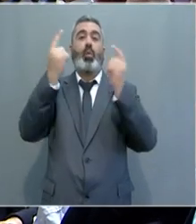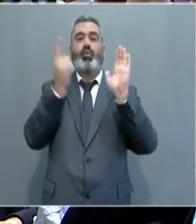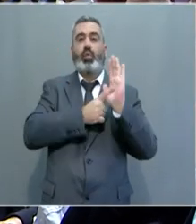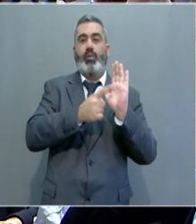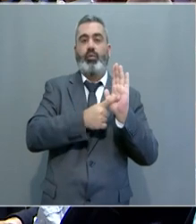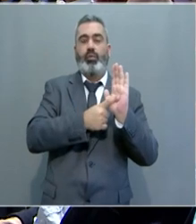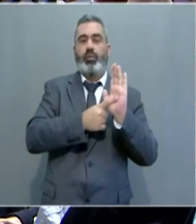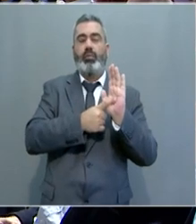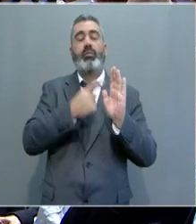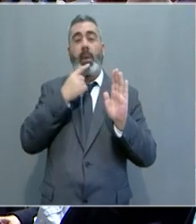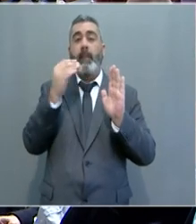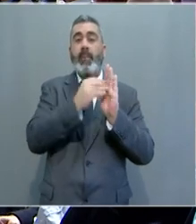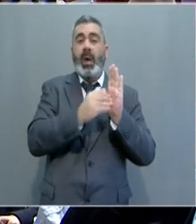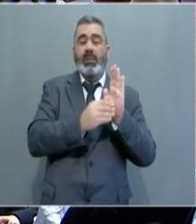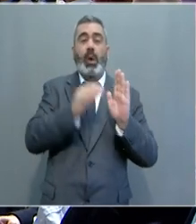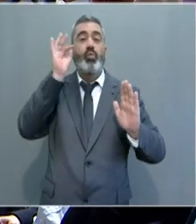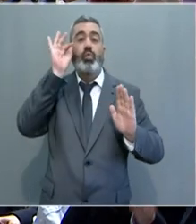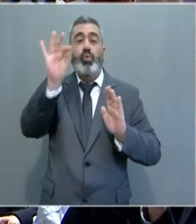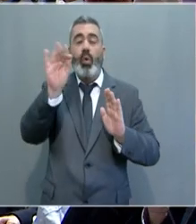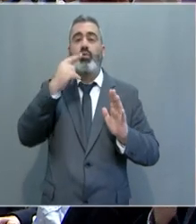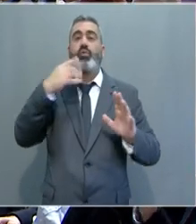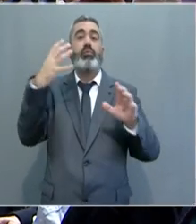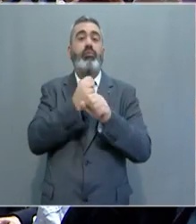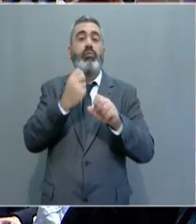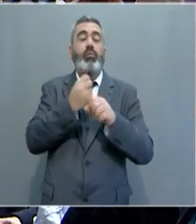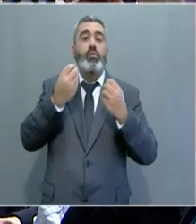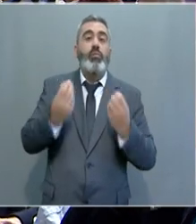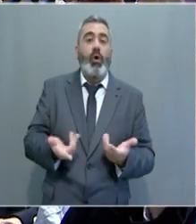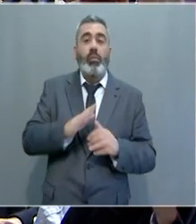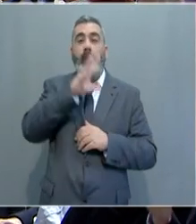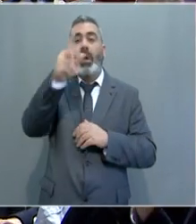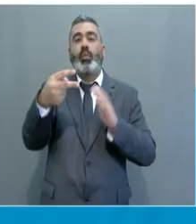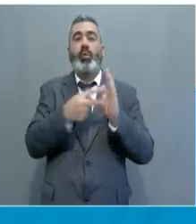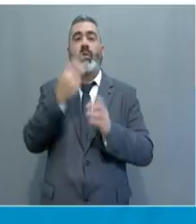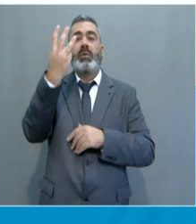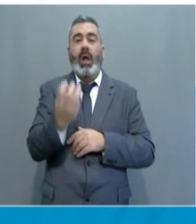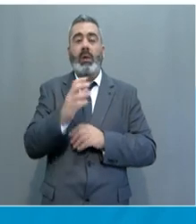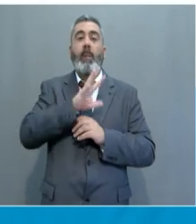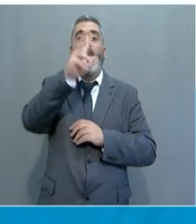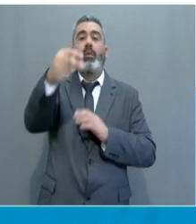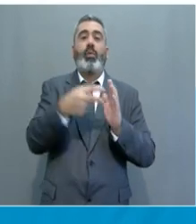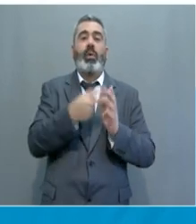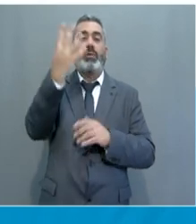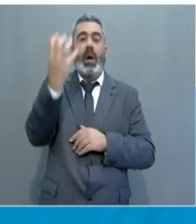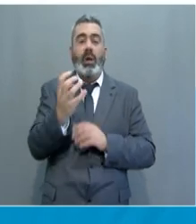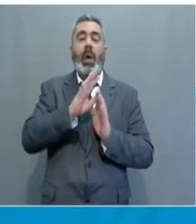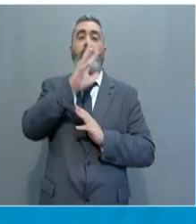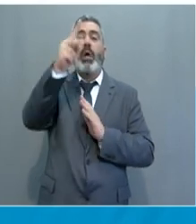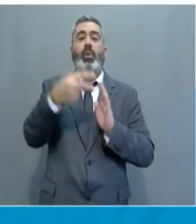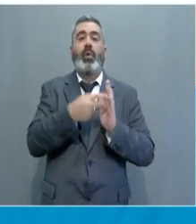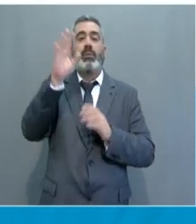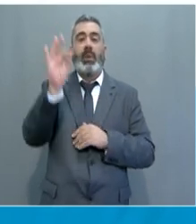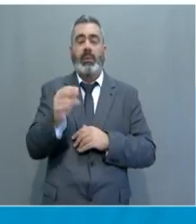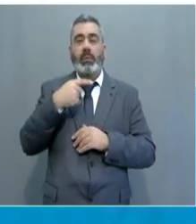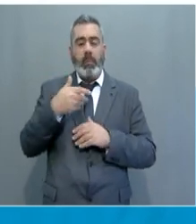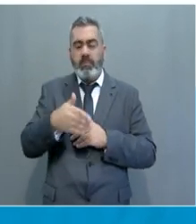θέσουμε δεσμευτικούς στόχους για το πώς θα πετύχουμε τους στόχους μας για το 2030, για το 2040, για το 2050, και πιστεύω ότι θα είμαστε έτοιμοι και μέσα στον